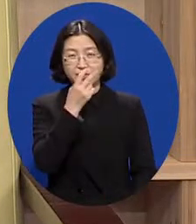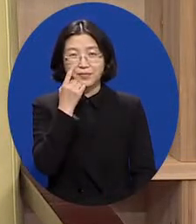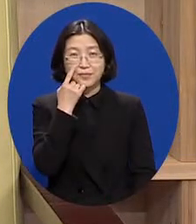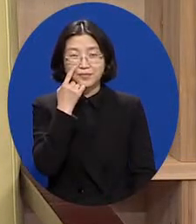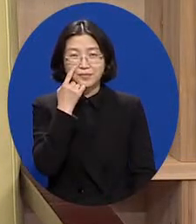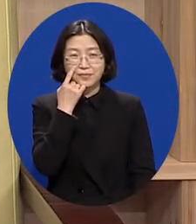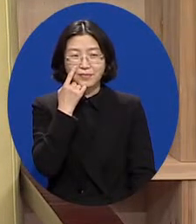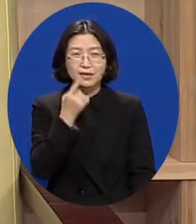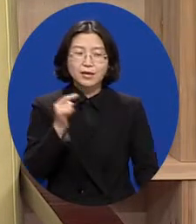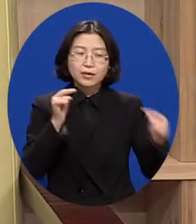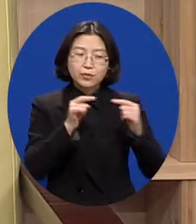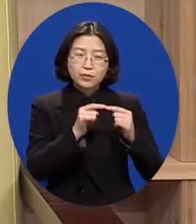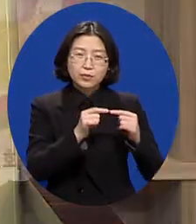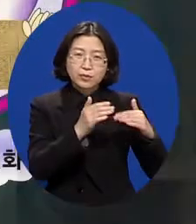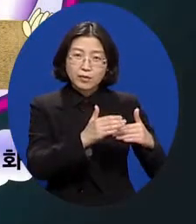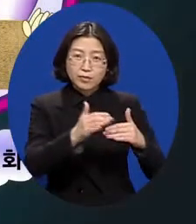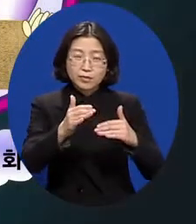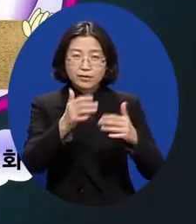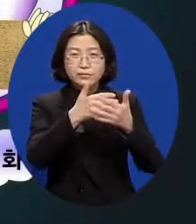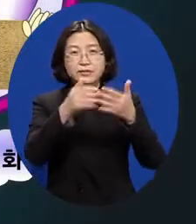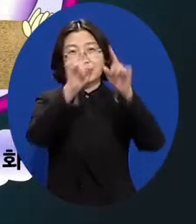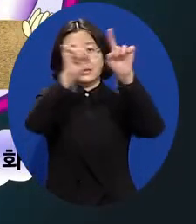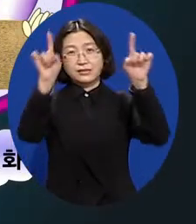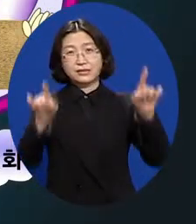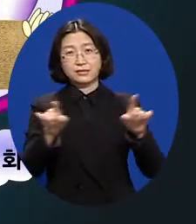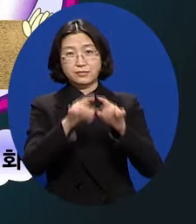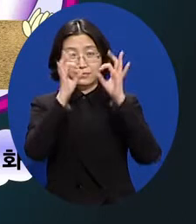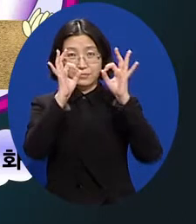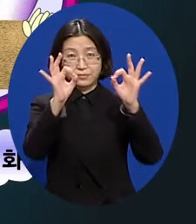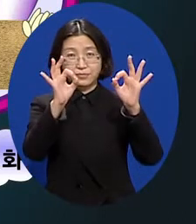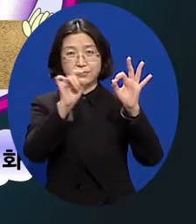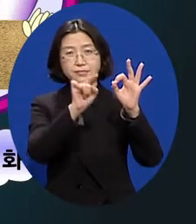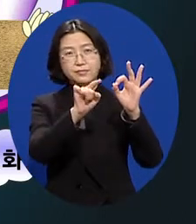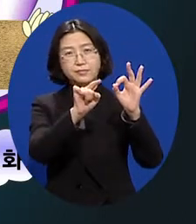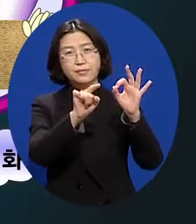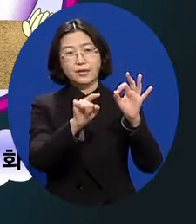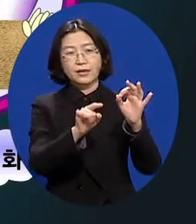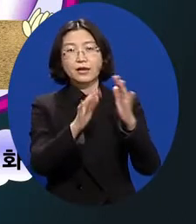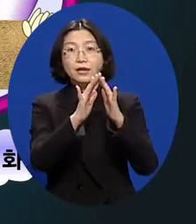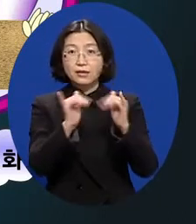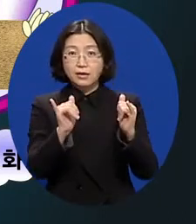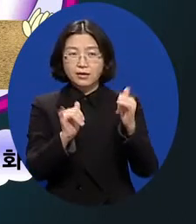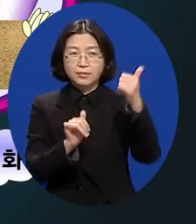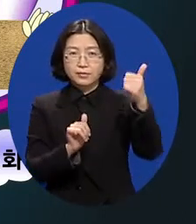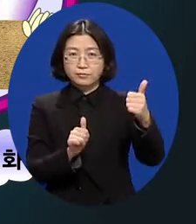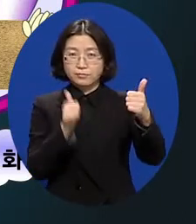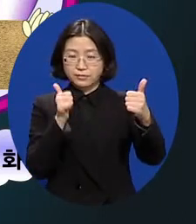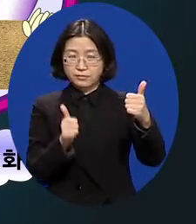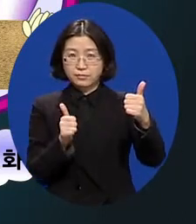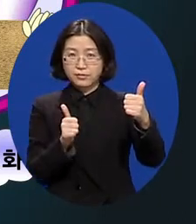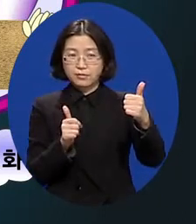의사소통 과정을 그림으로 한번 보면, 그림에서 보시는 것처럼 두 사람이 있고 두 사람